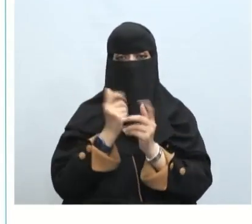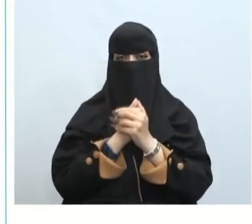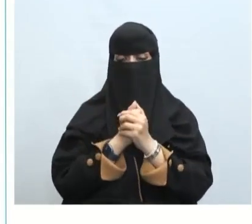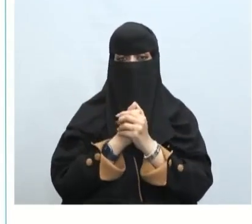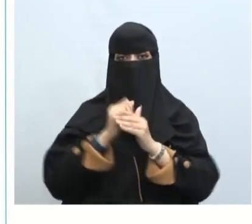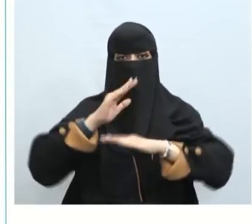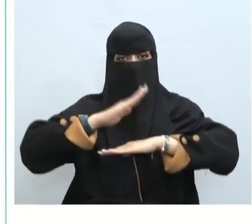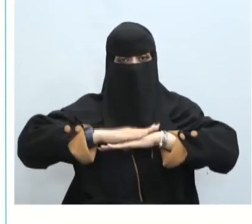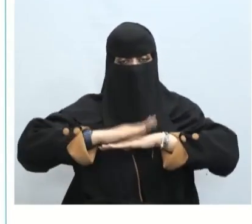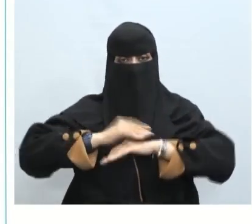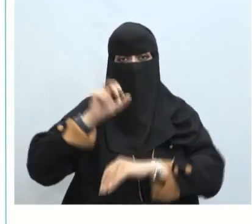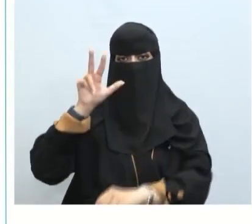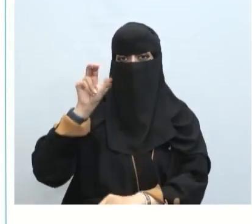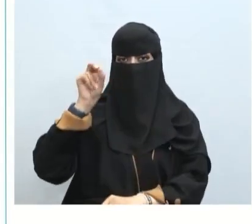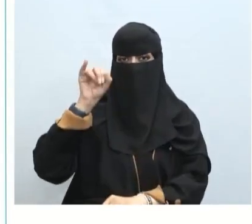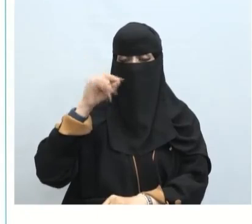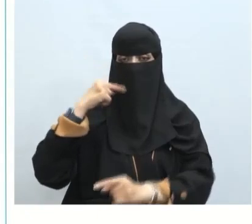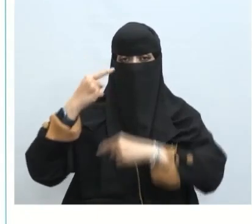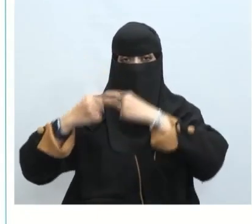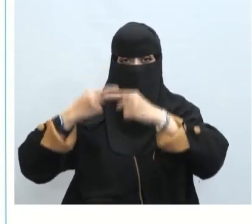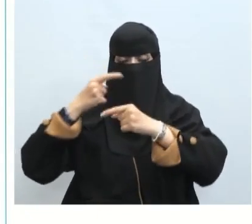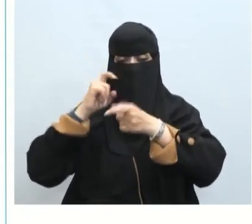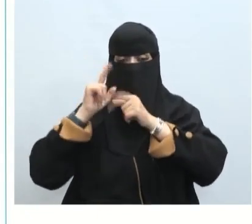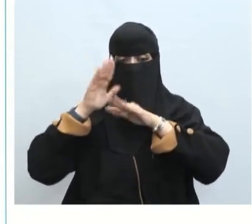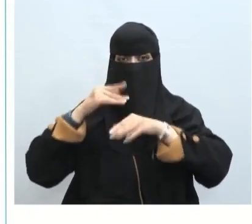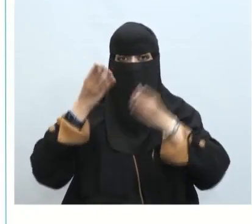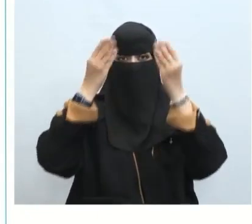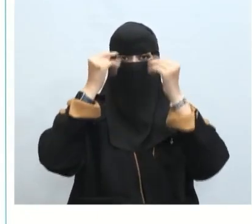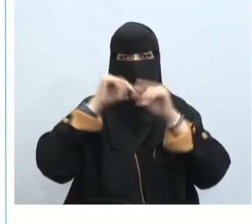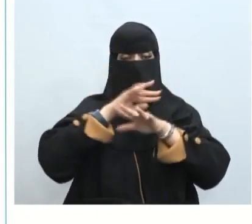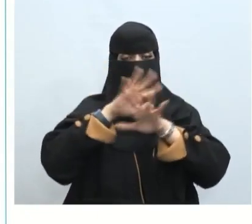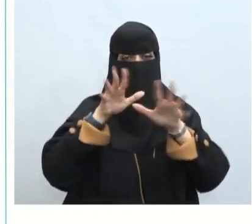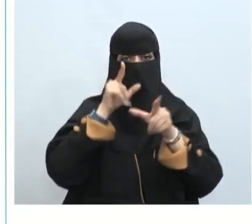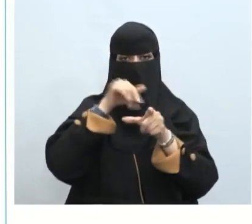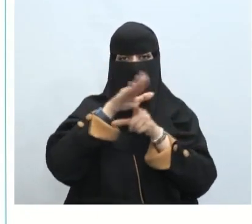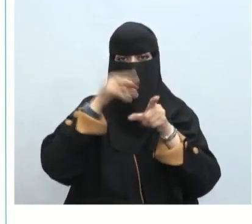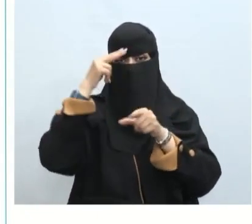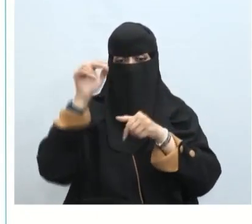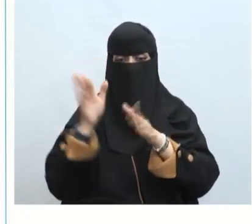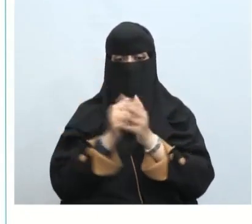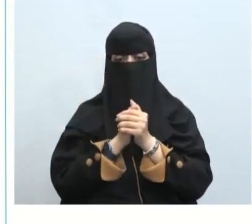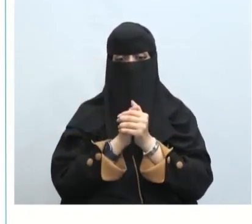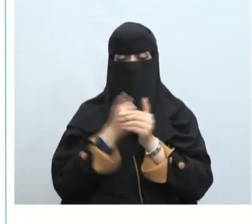الذوق العام احترام القيام والعادات والتقاليد والثقافه السائده في الوطن